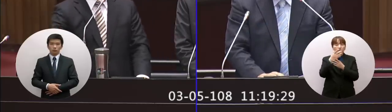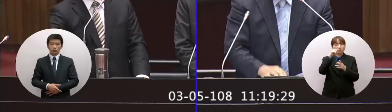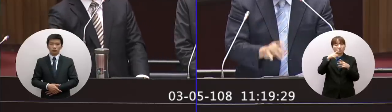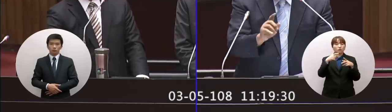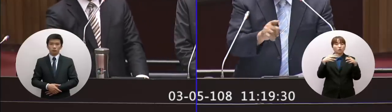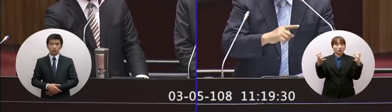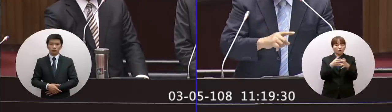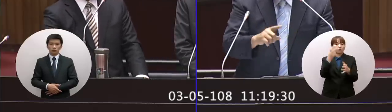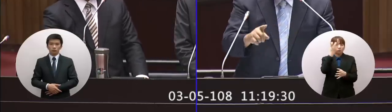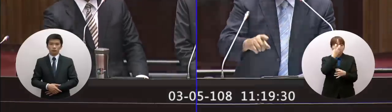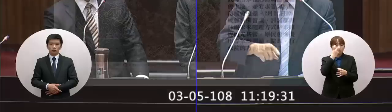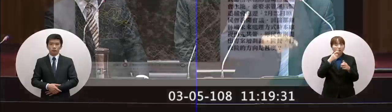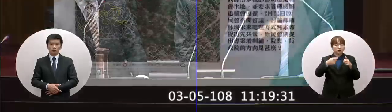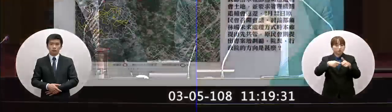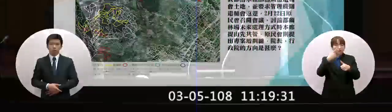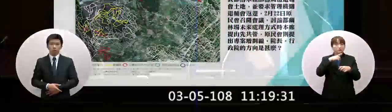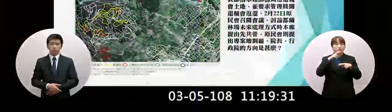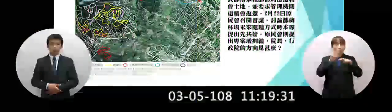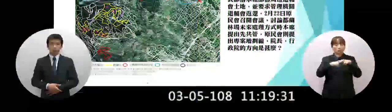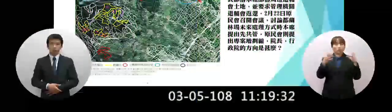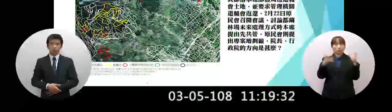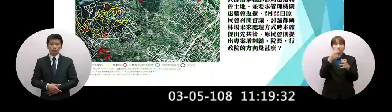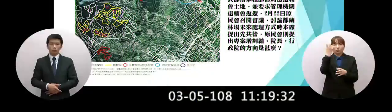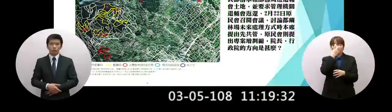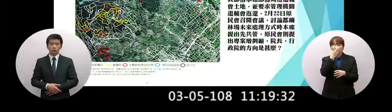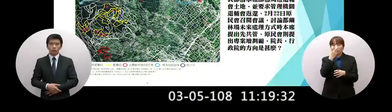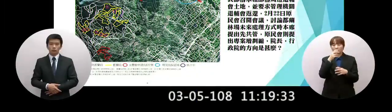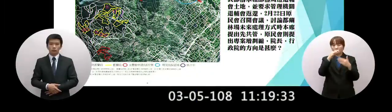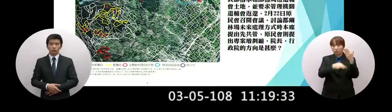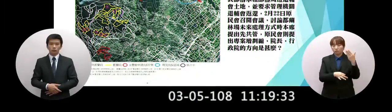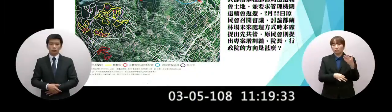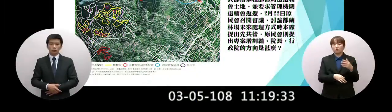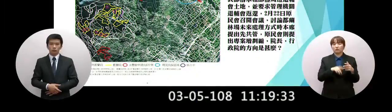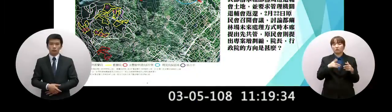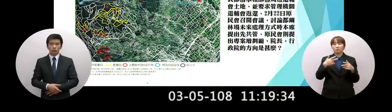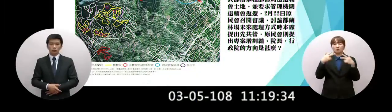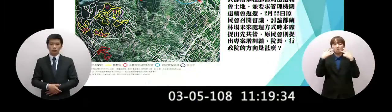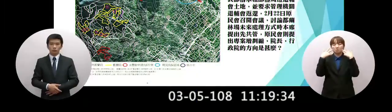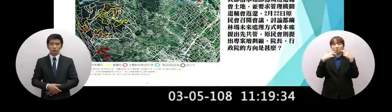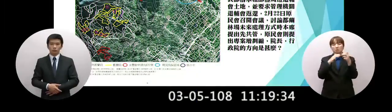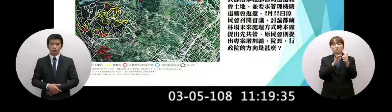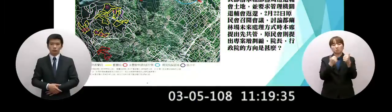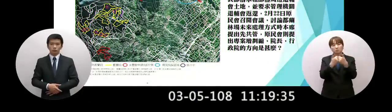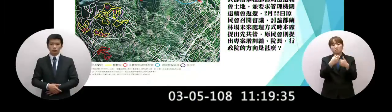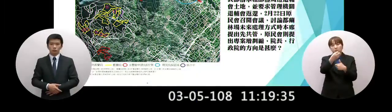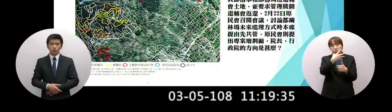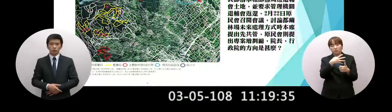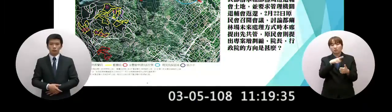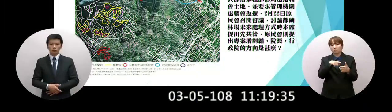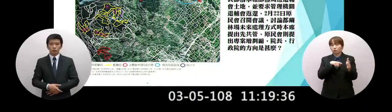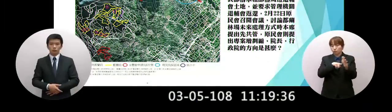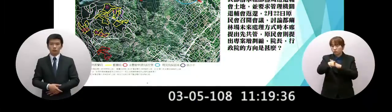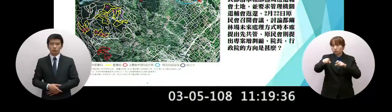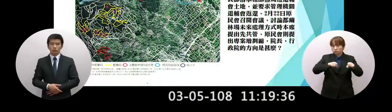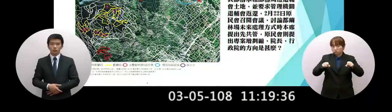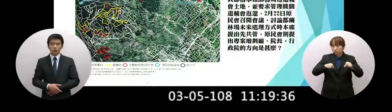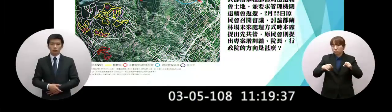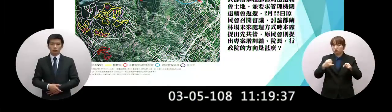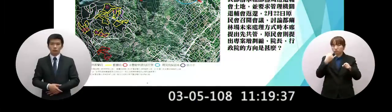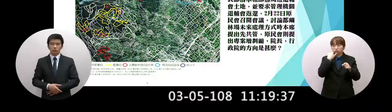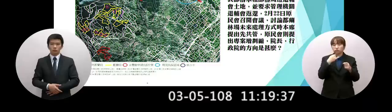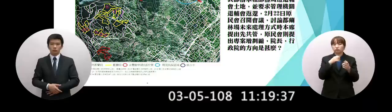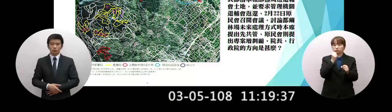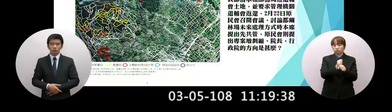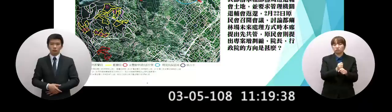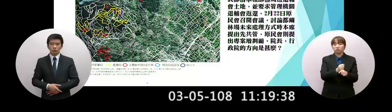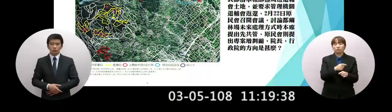管，好、哦、先用共管的机制，但是呢，原民会告诉我说，其实可以用专案征划编，